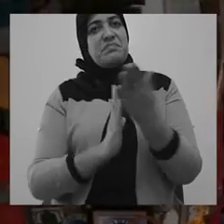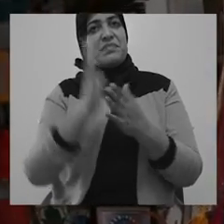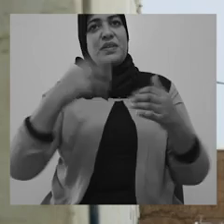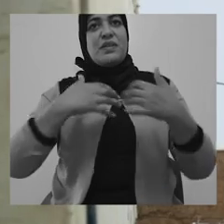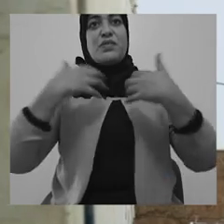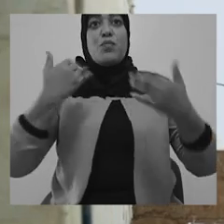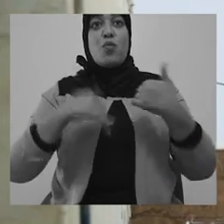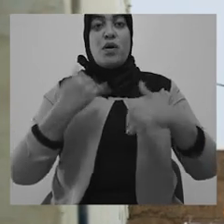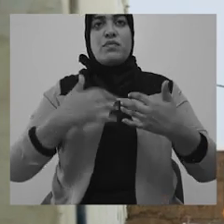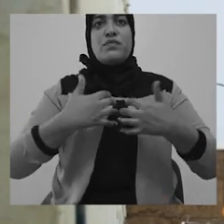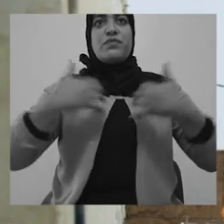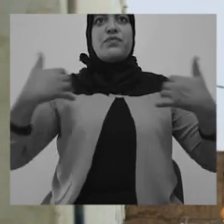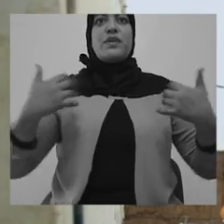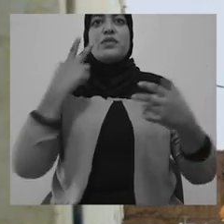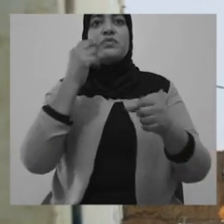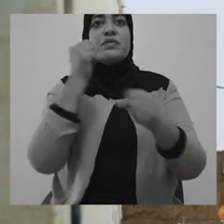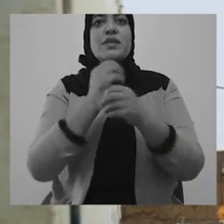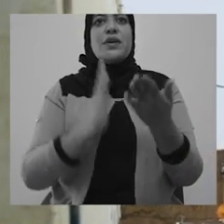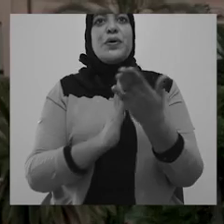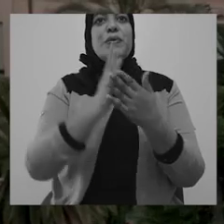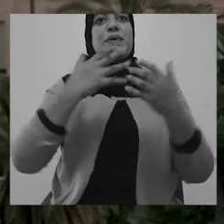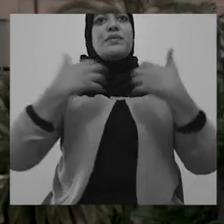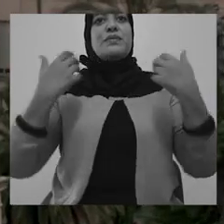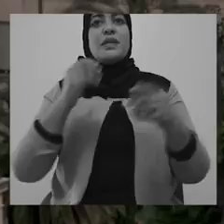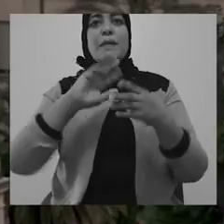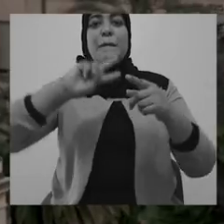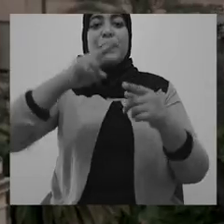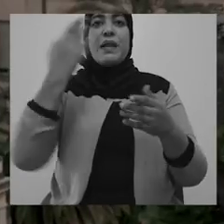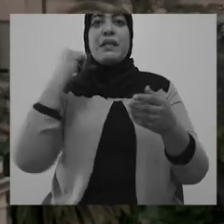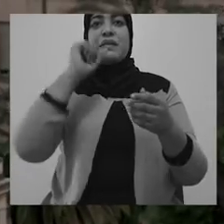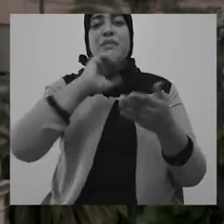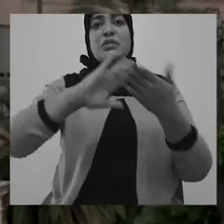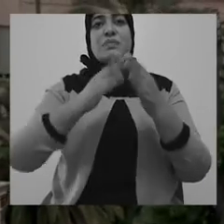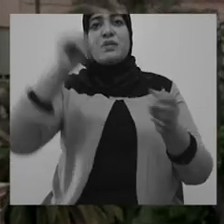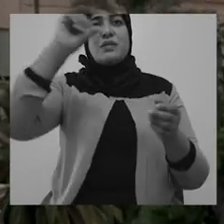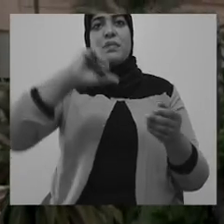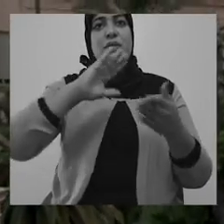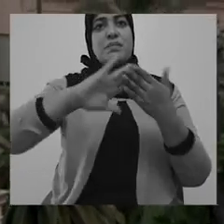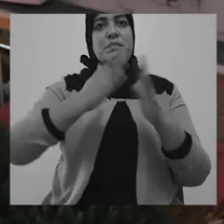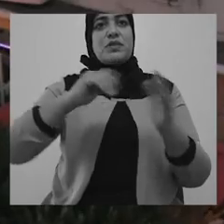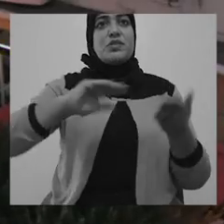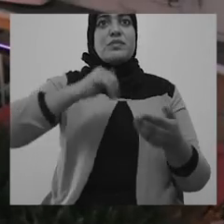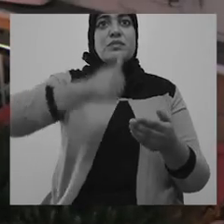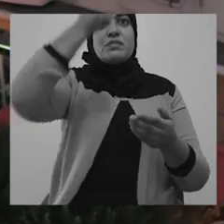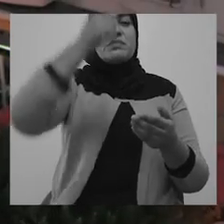de handicap pour ces associations, pour qu'elles puissent se faire connaître et pour faciliter les échanges entre elles.